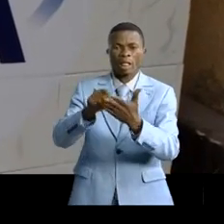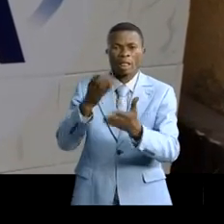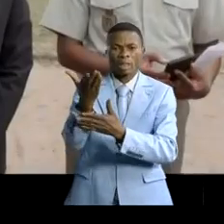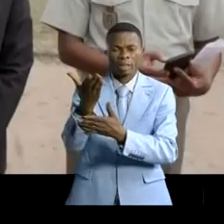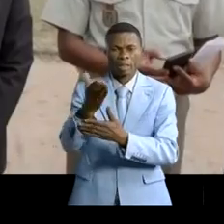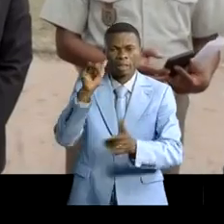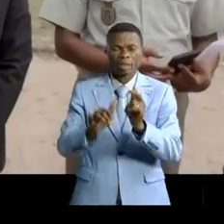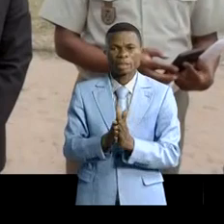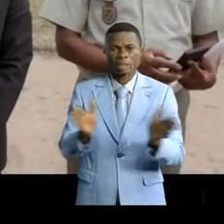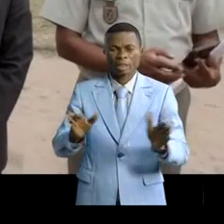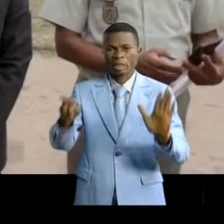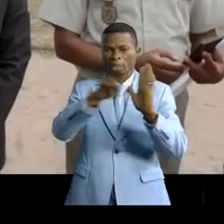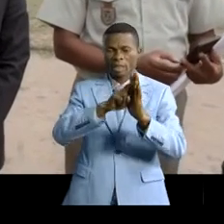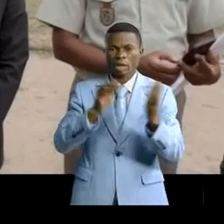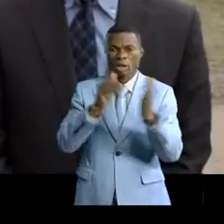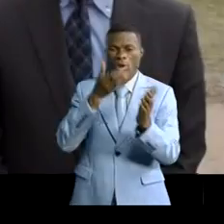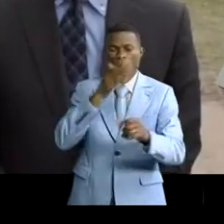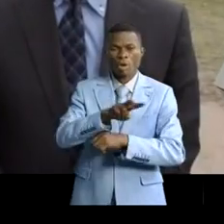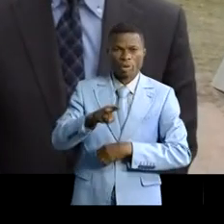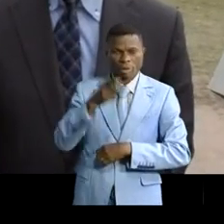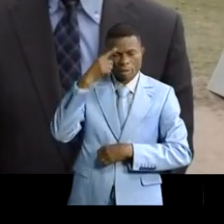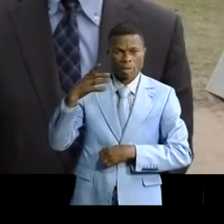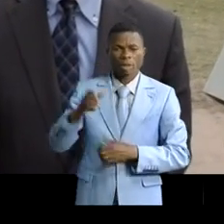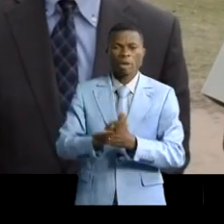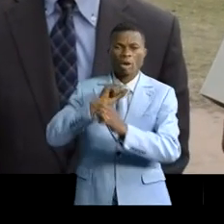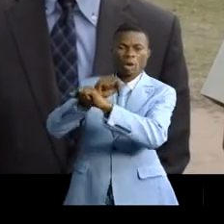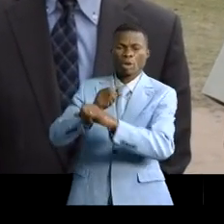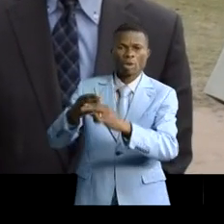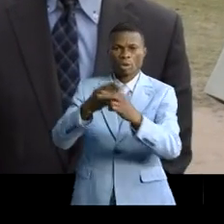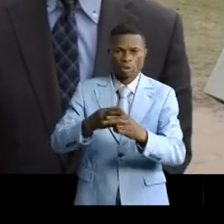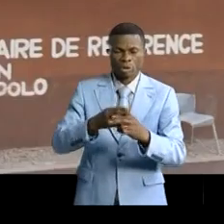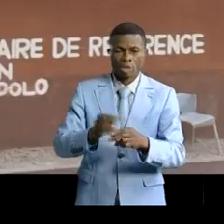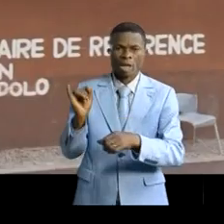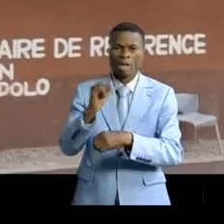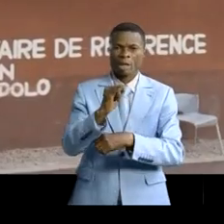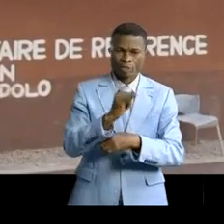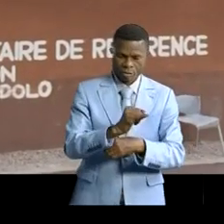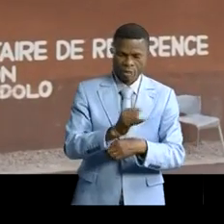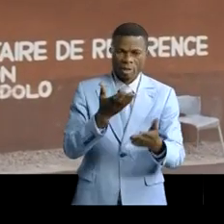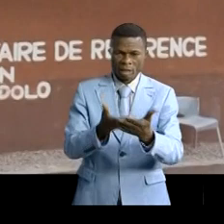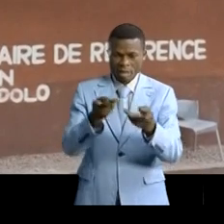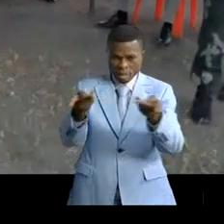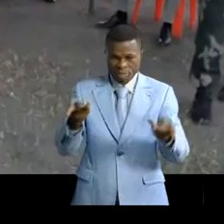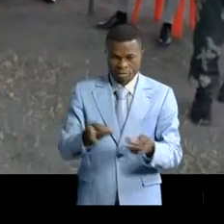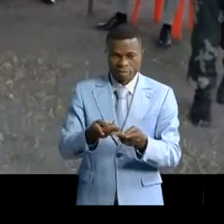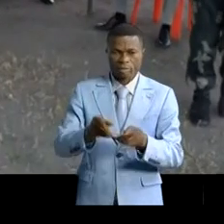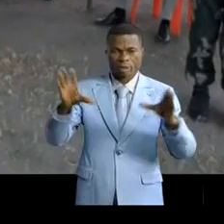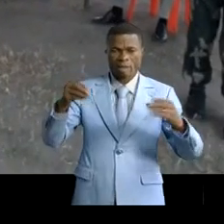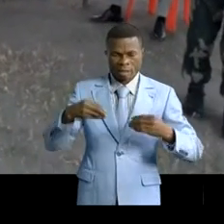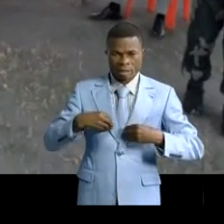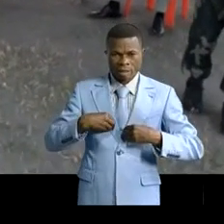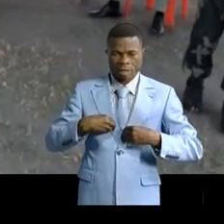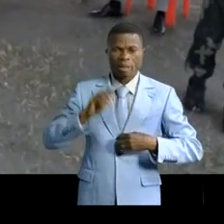secrétariat technique de la riposte à la COVID-19 pour la prévention et le contrôle de l'infection. Ces sites accueillent fréquemment